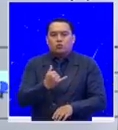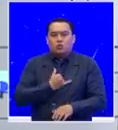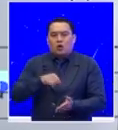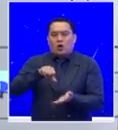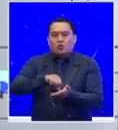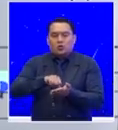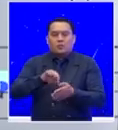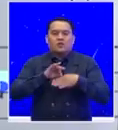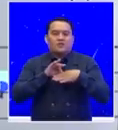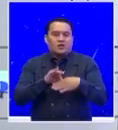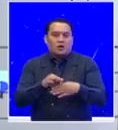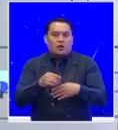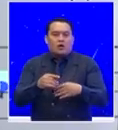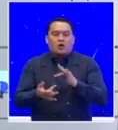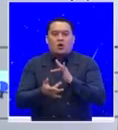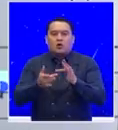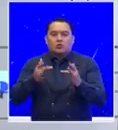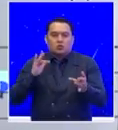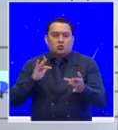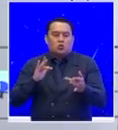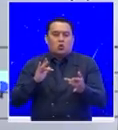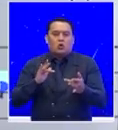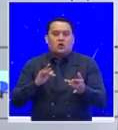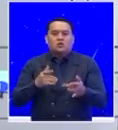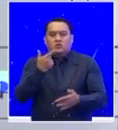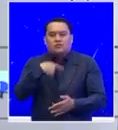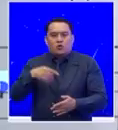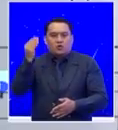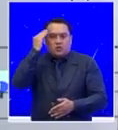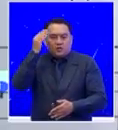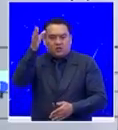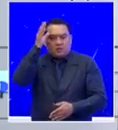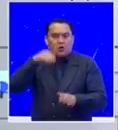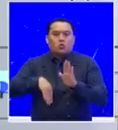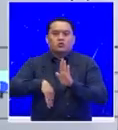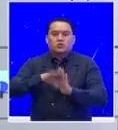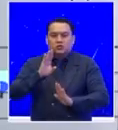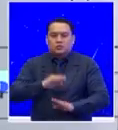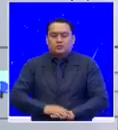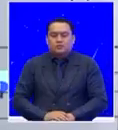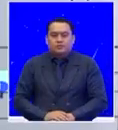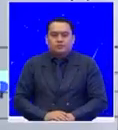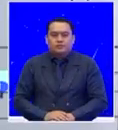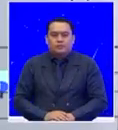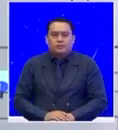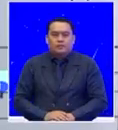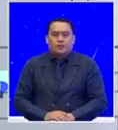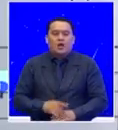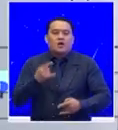участвовать в их проведении в удаленном режиме, тем самым повышая свои теоретические знания. Также в режиме